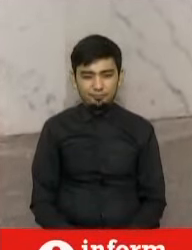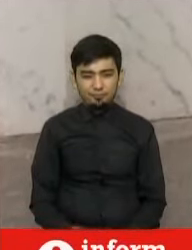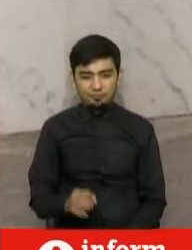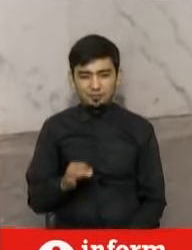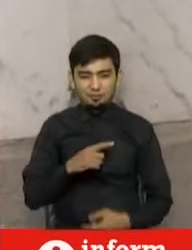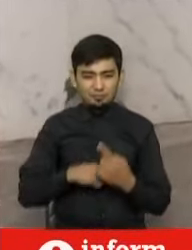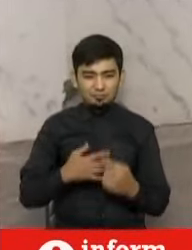дышим